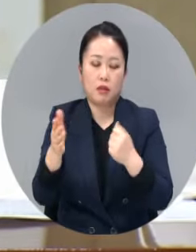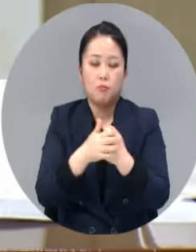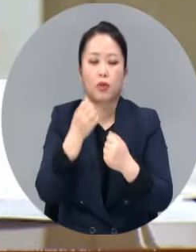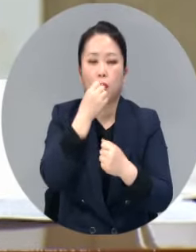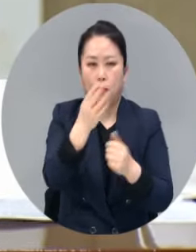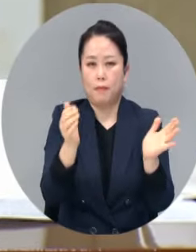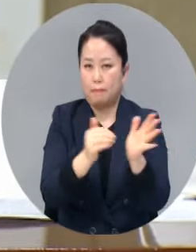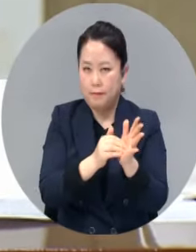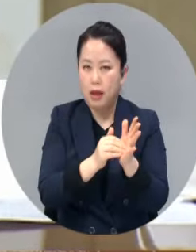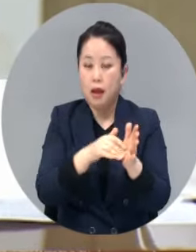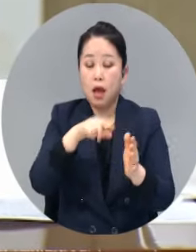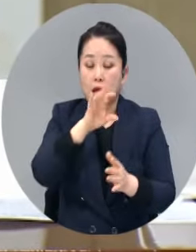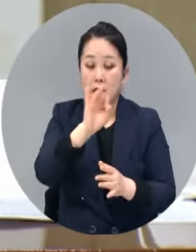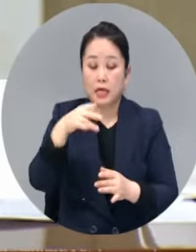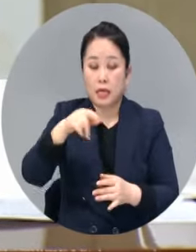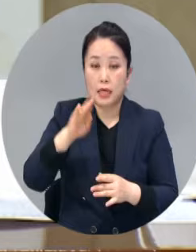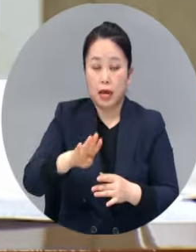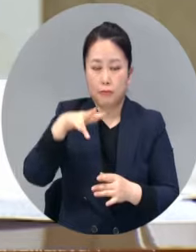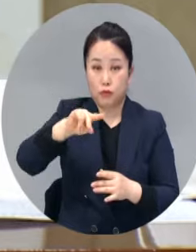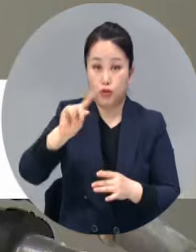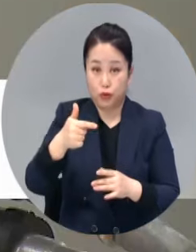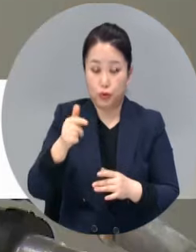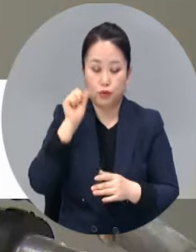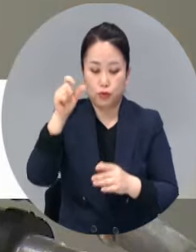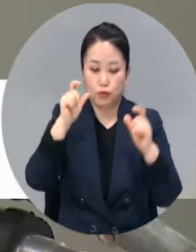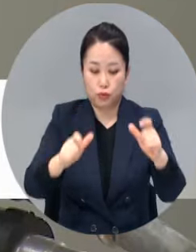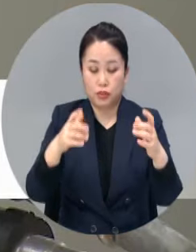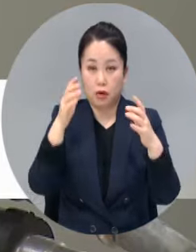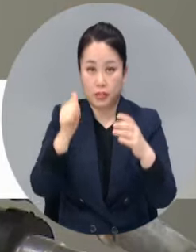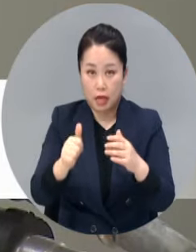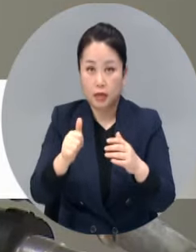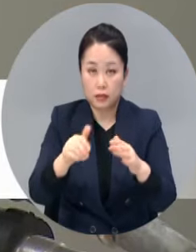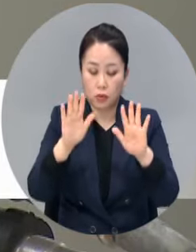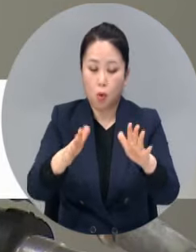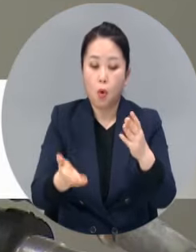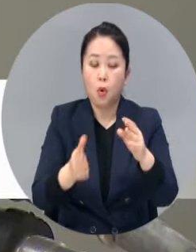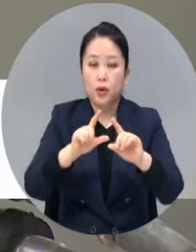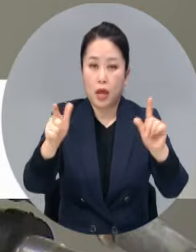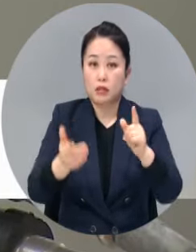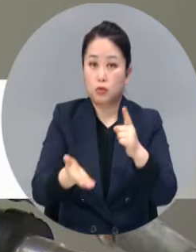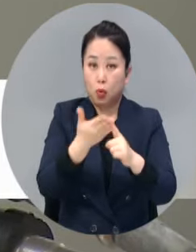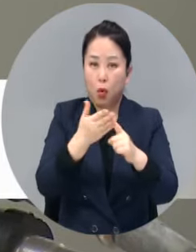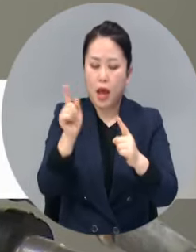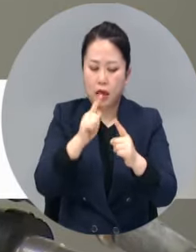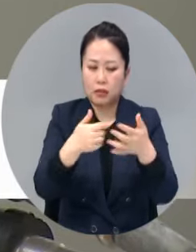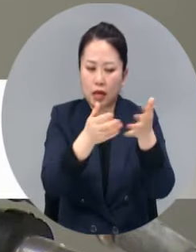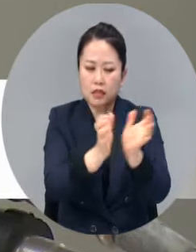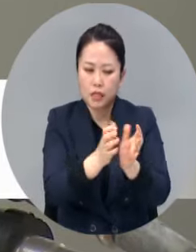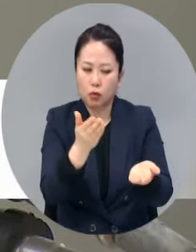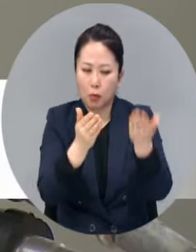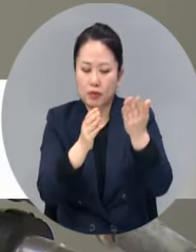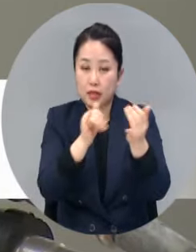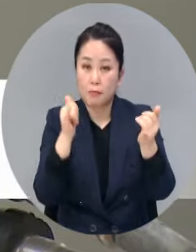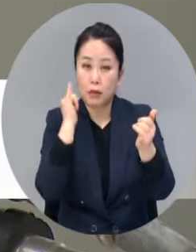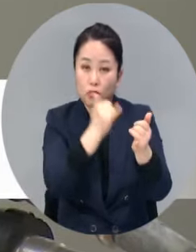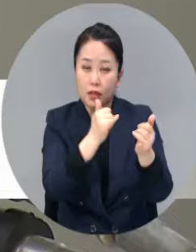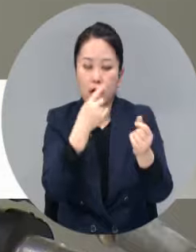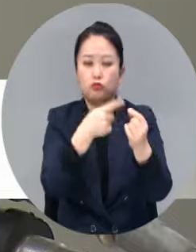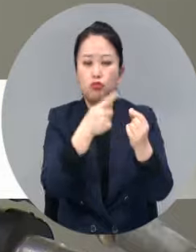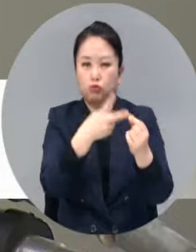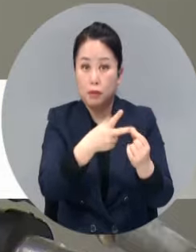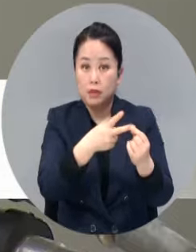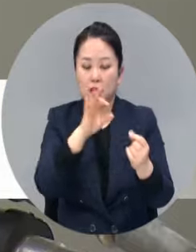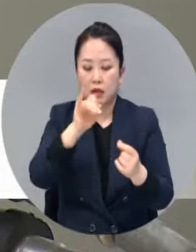앞서 이갑준 구청장은 올해 초 한 단체 고위 관계자에게 두 차례 전화를 걸어 같은 국민의힘